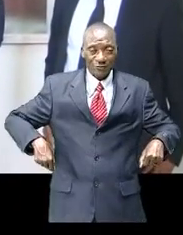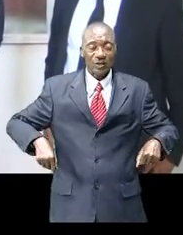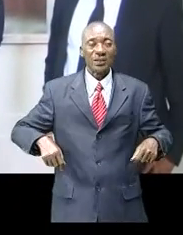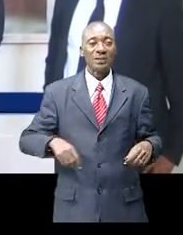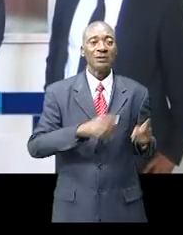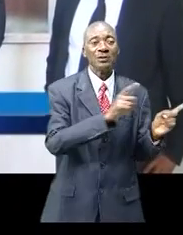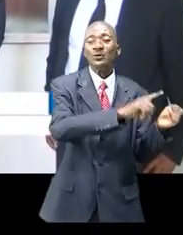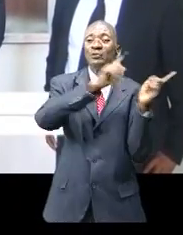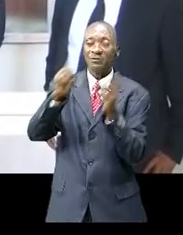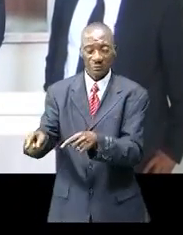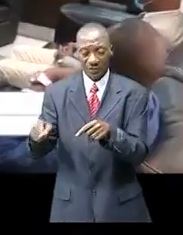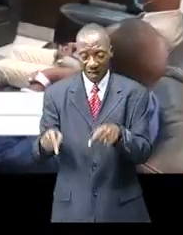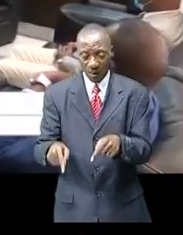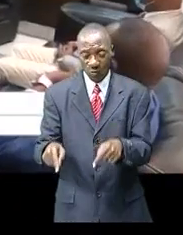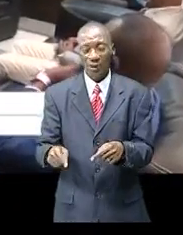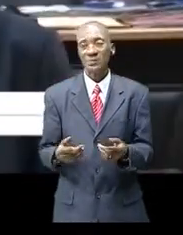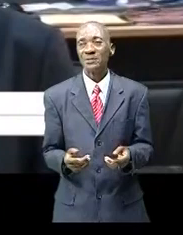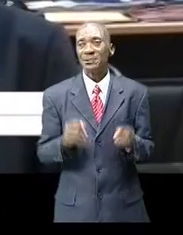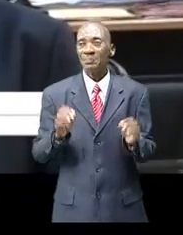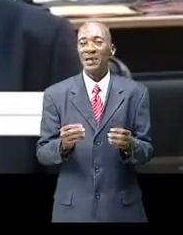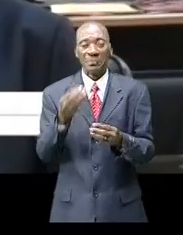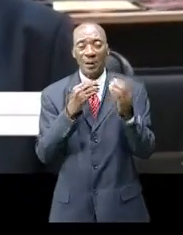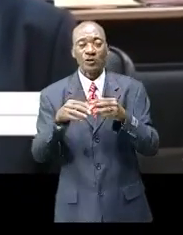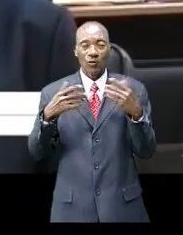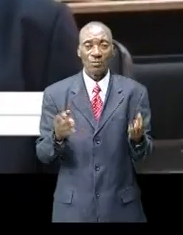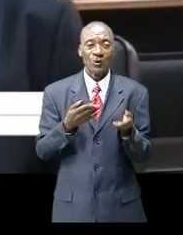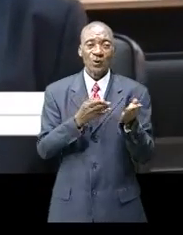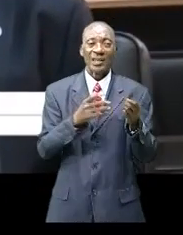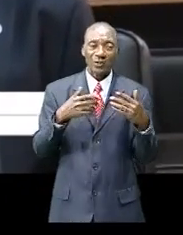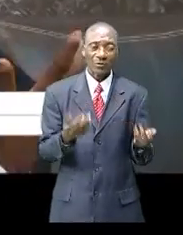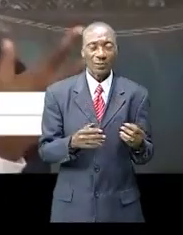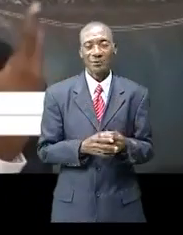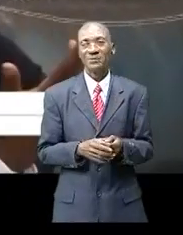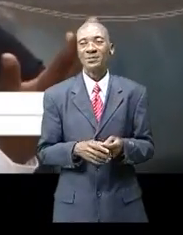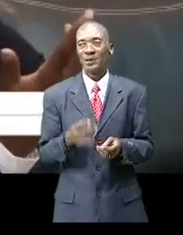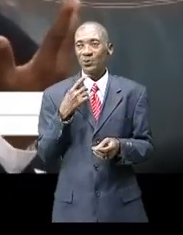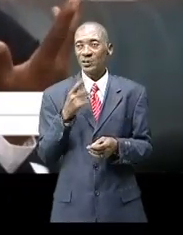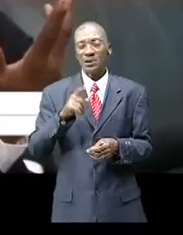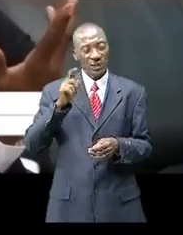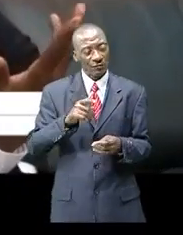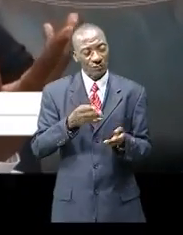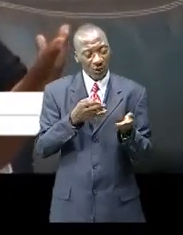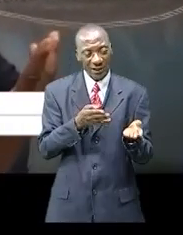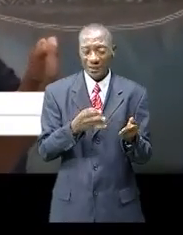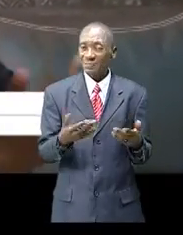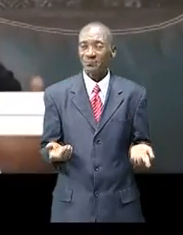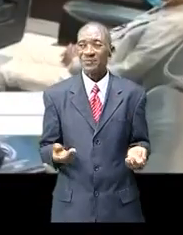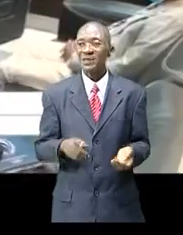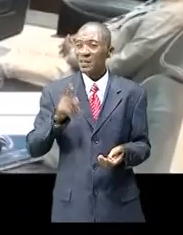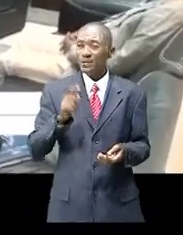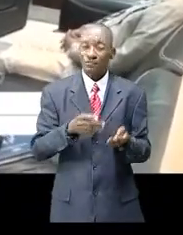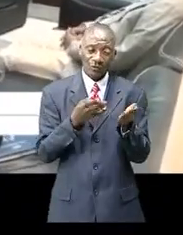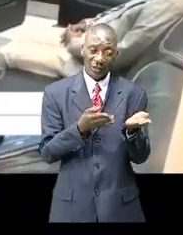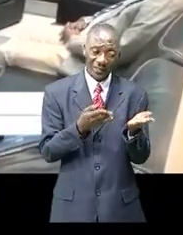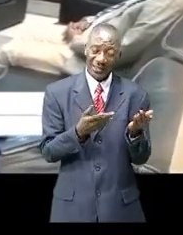pose déjà un problème d'ordre sanitaire. Cet appel d'une intervention urgente est plus que censé. Le pays souffre encore d'un passé hospitalier